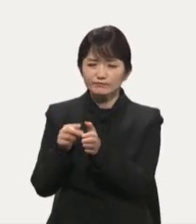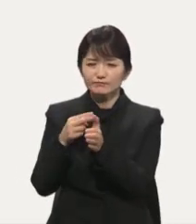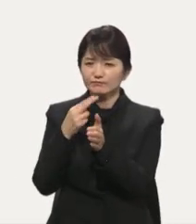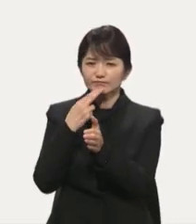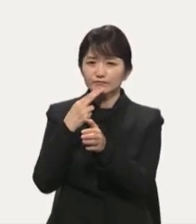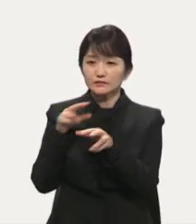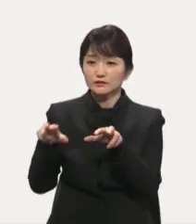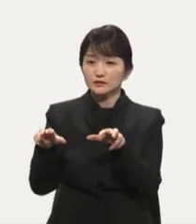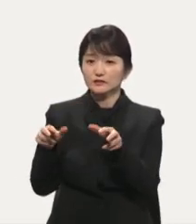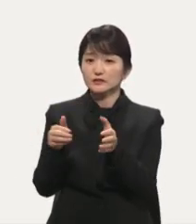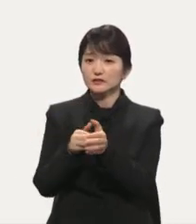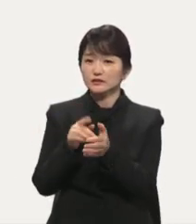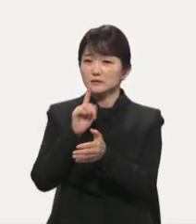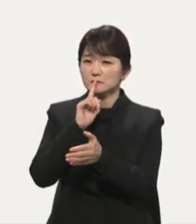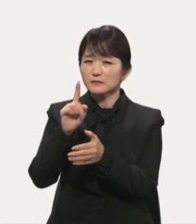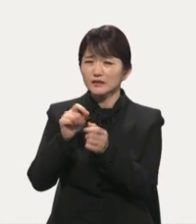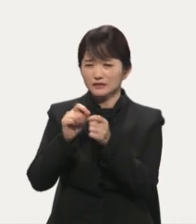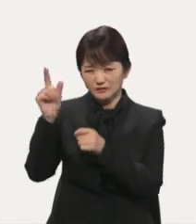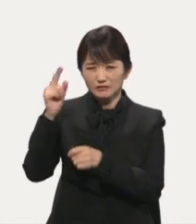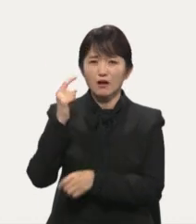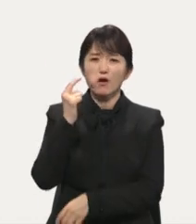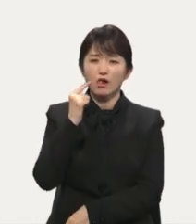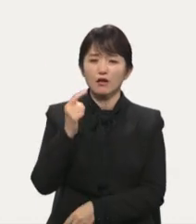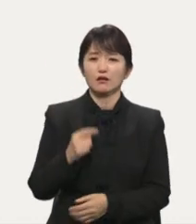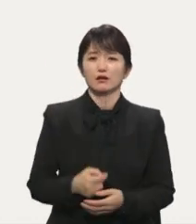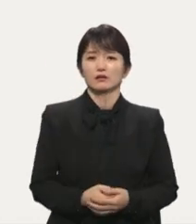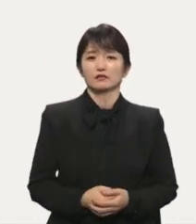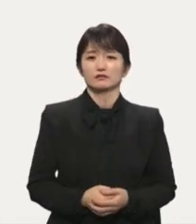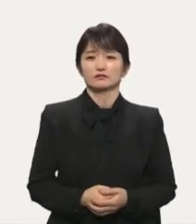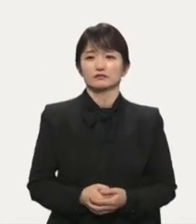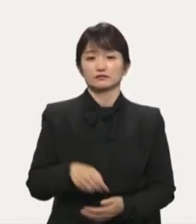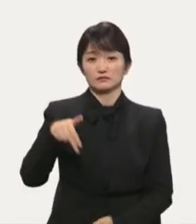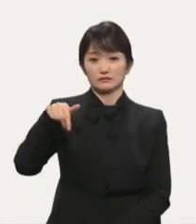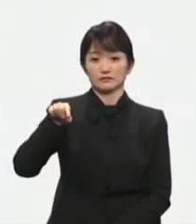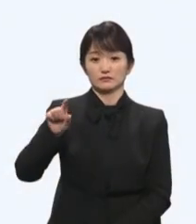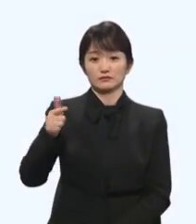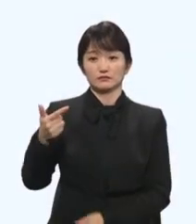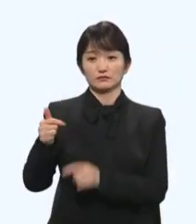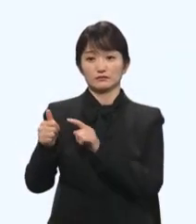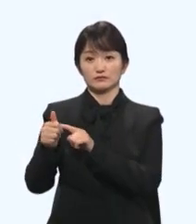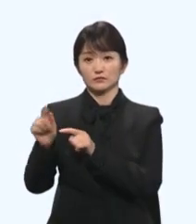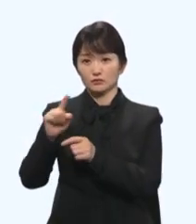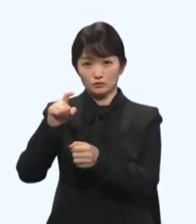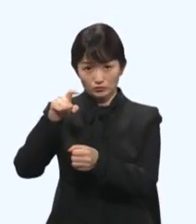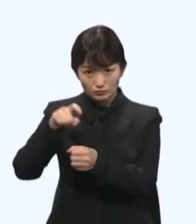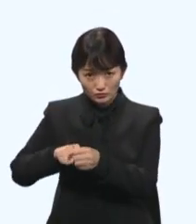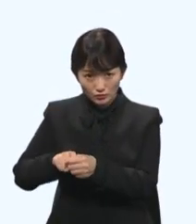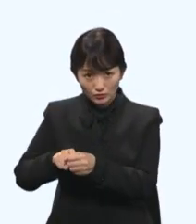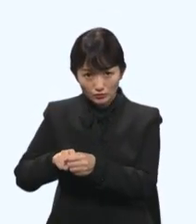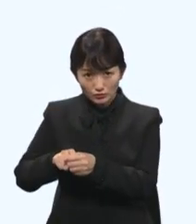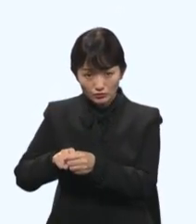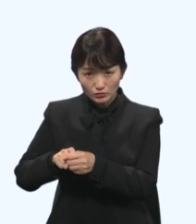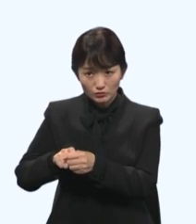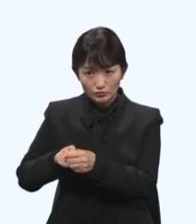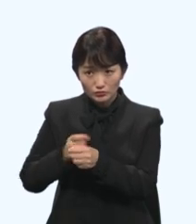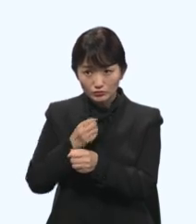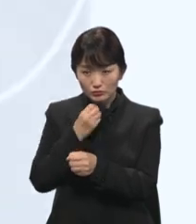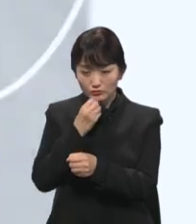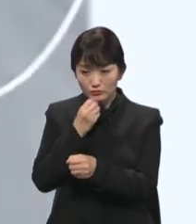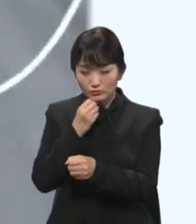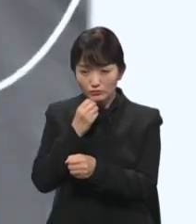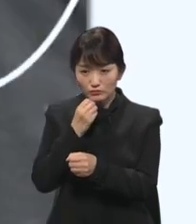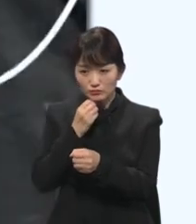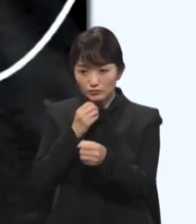했던 말들이 부분 거짓말이기 때문에 그러면 또 전신은 왜 어떤 목적으로 이런 말을 하고 있는 것인가 박사님 어떻게